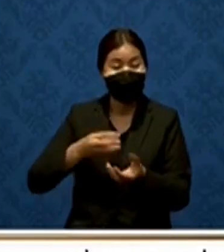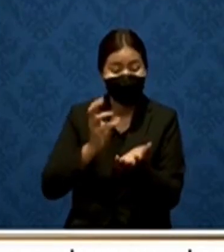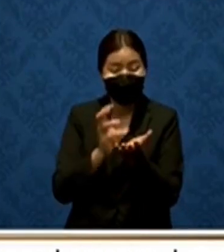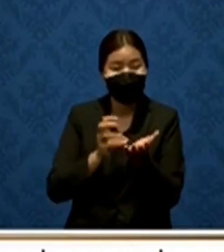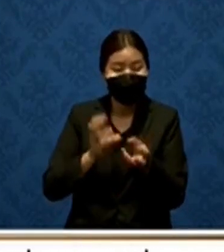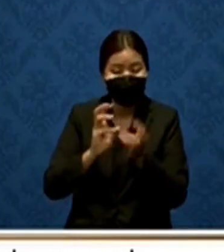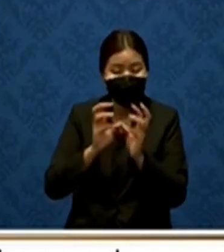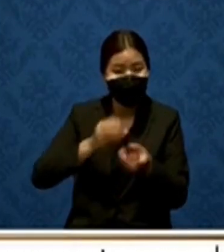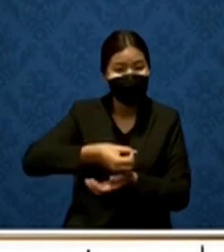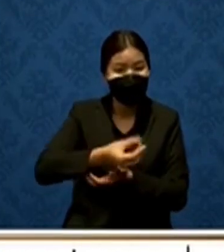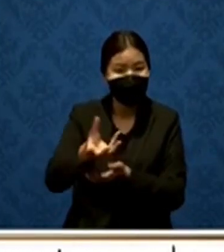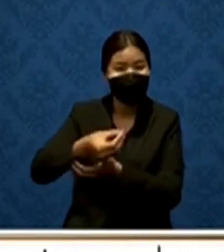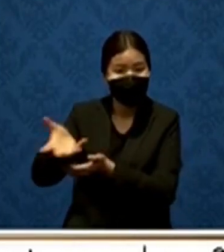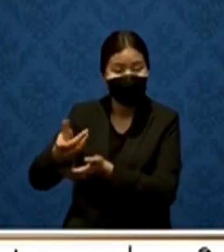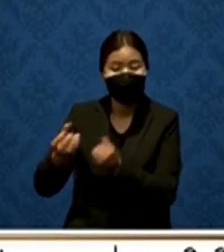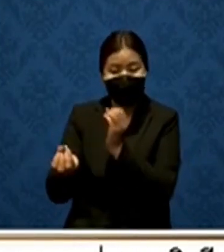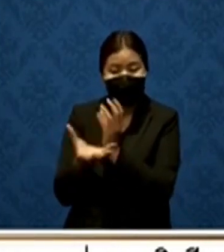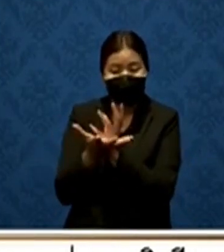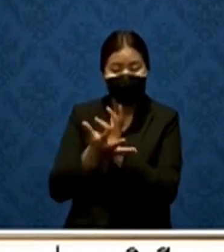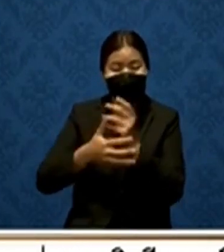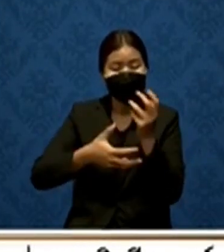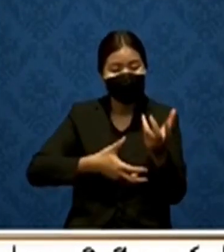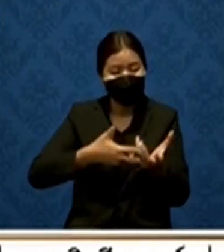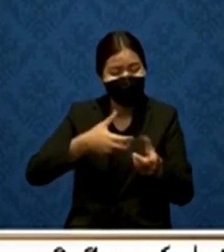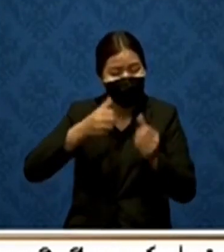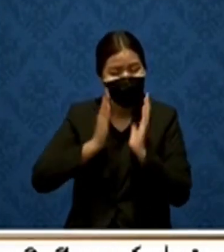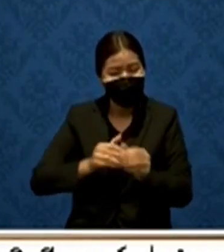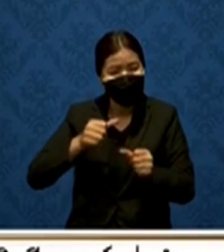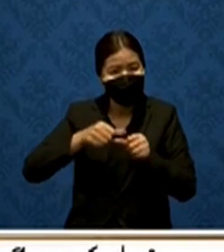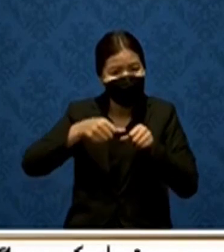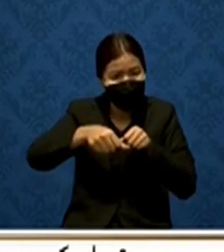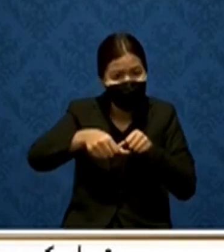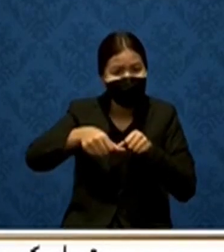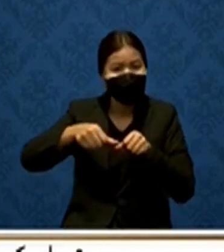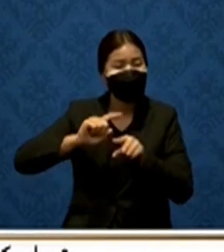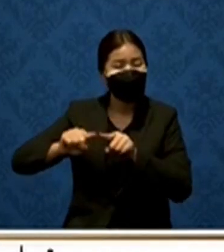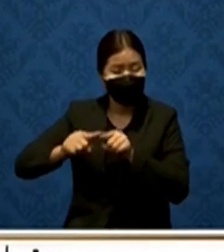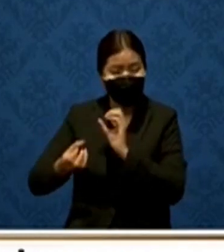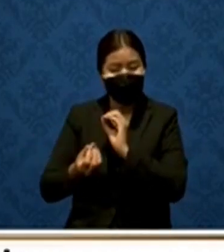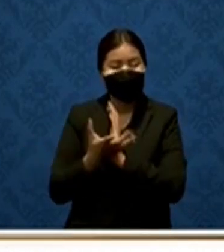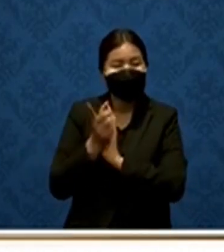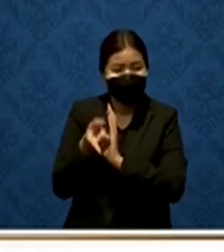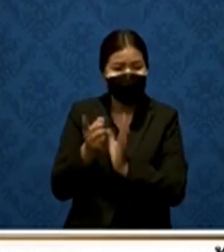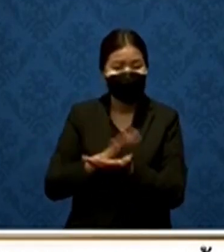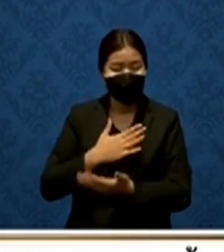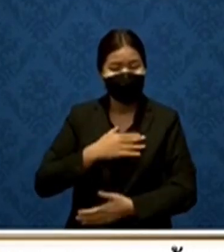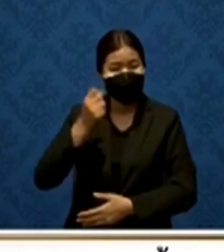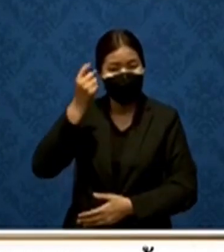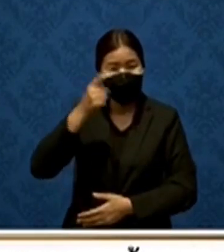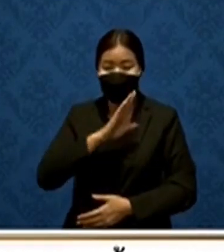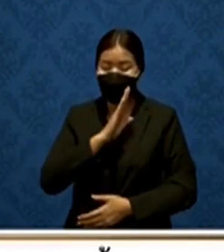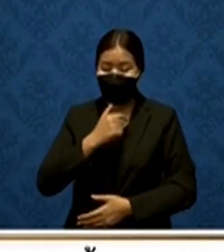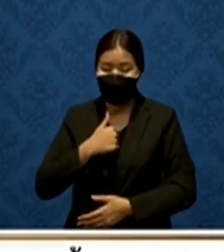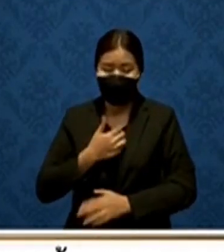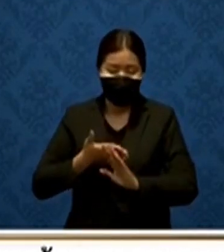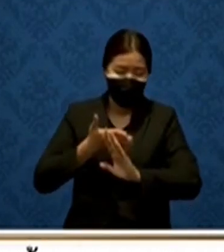ี่กระทบเกอกรทั่วประเทศซึ่งผมเห็นใจเป็อย่างยิ่งแล้วก็เข้าใจแต่แต่จะถามวช่วงเรียด